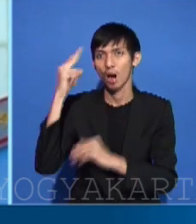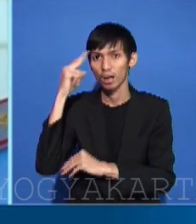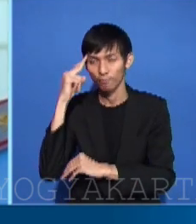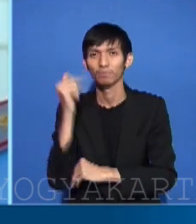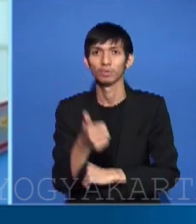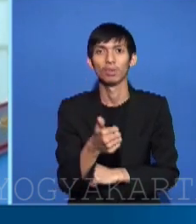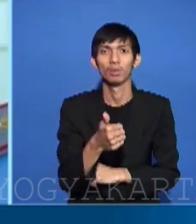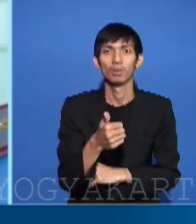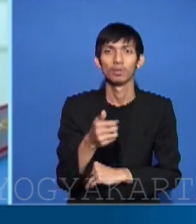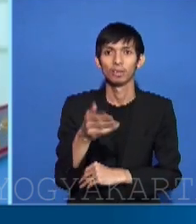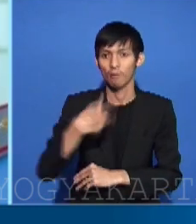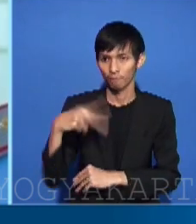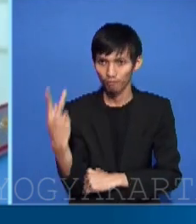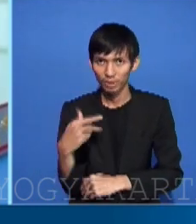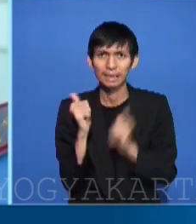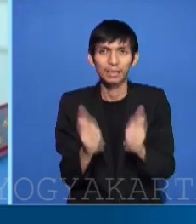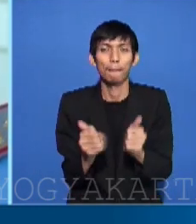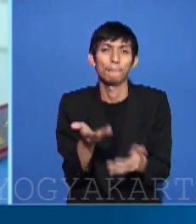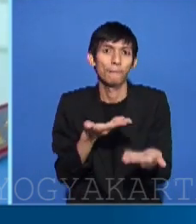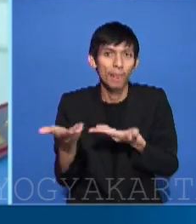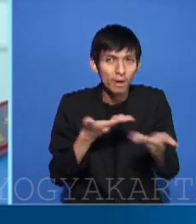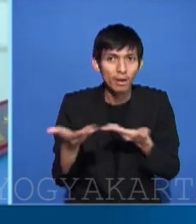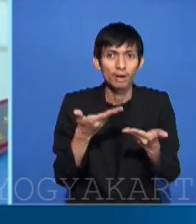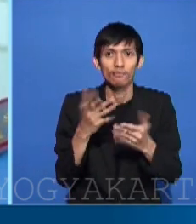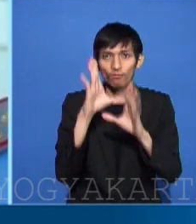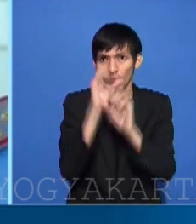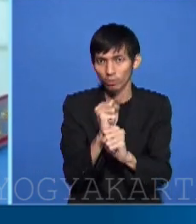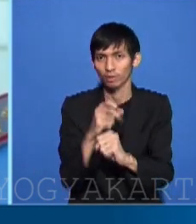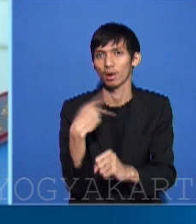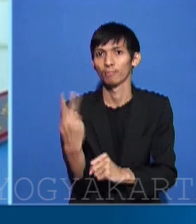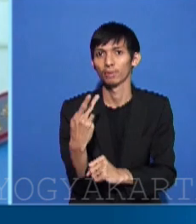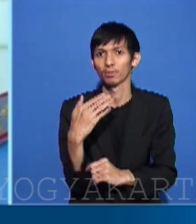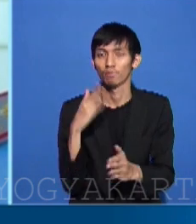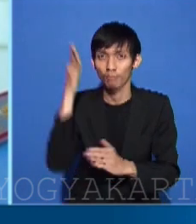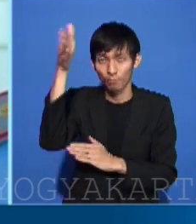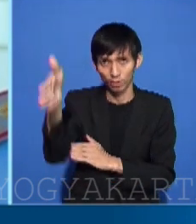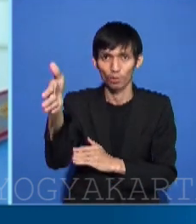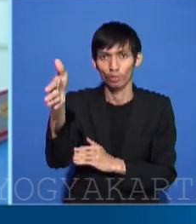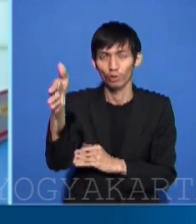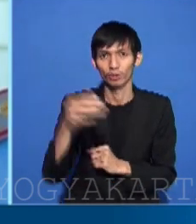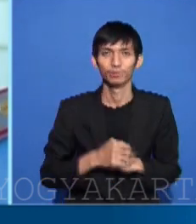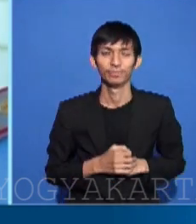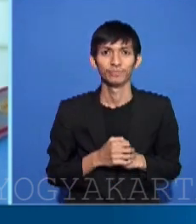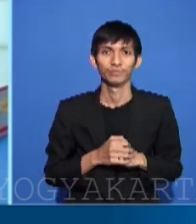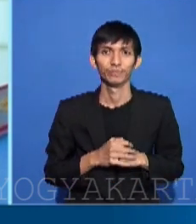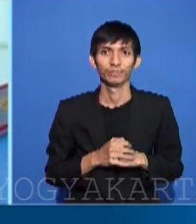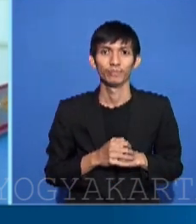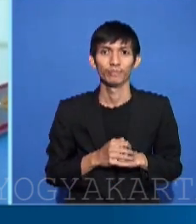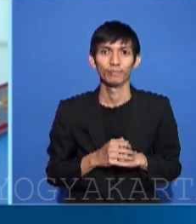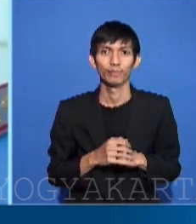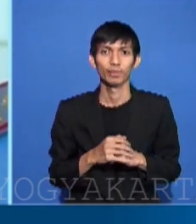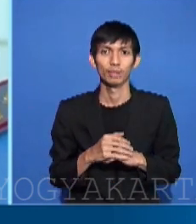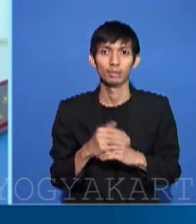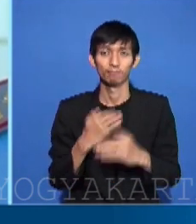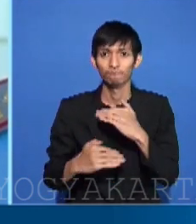siap untuk kegiatan itu. Dan harapan kita ke depannya tentu nanti untuk terjadi peningkatan frekuensi